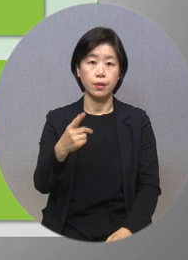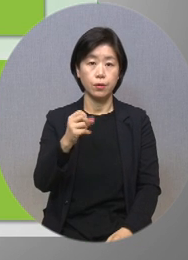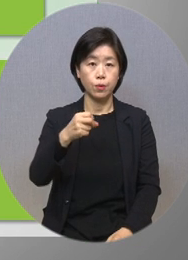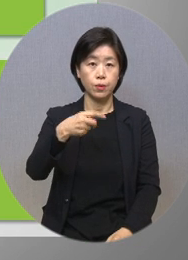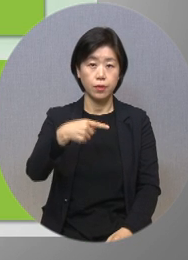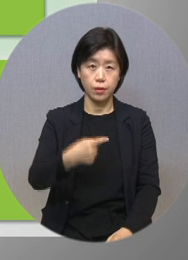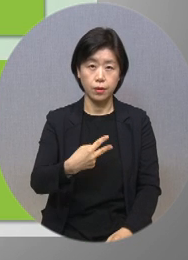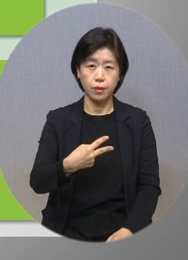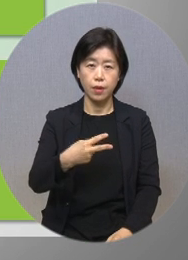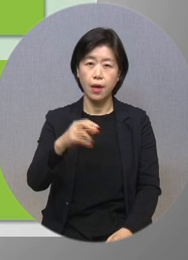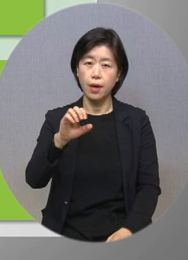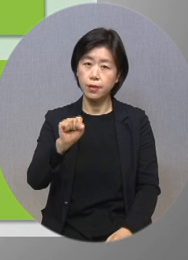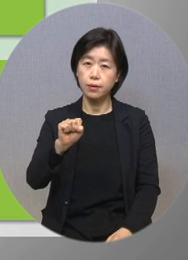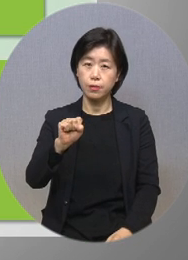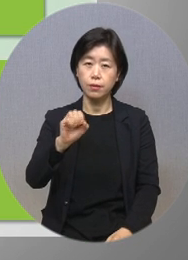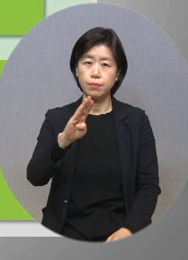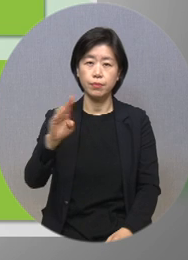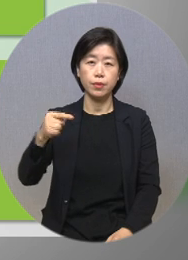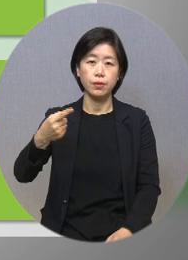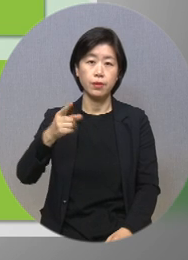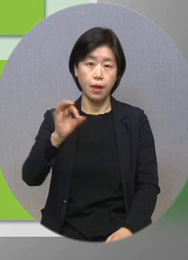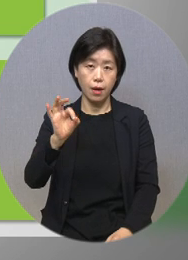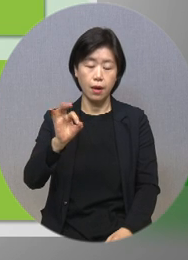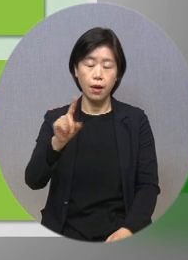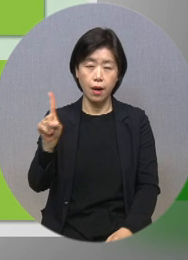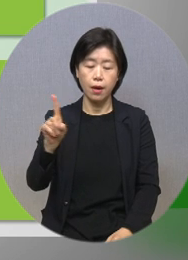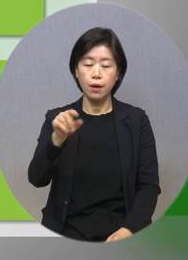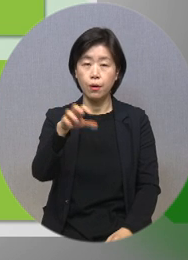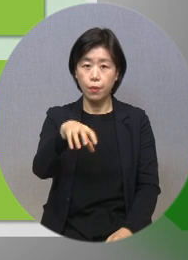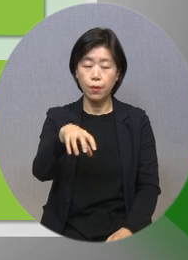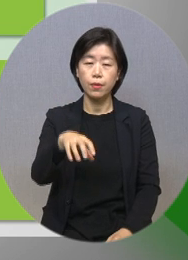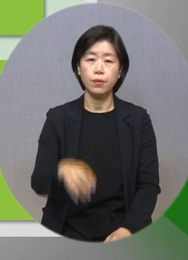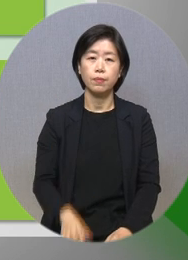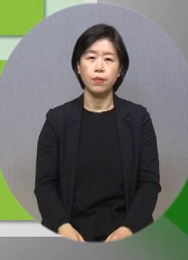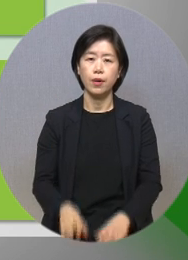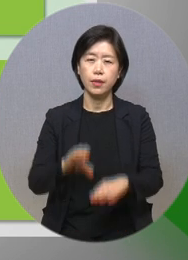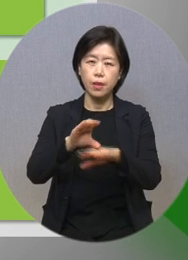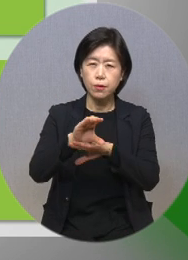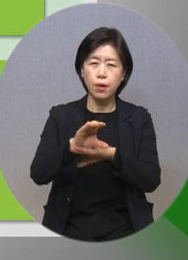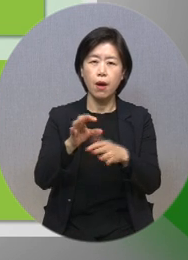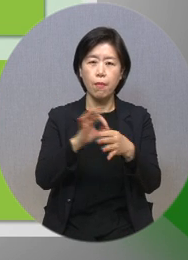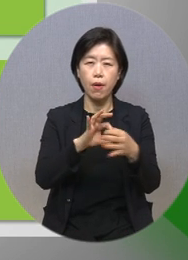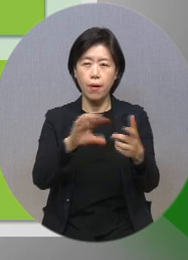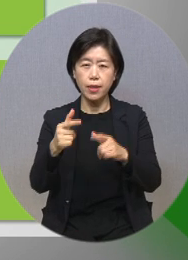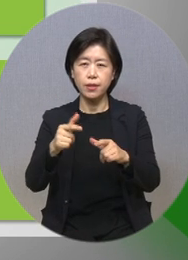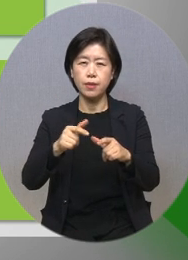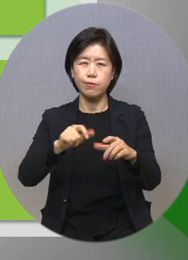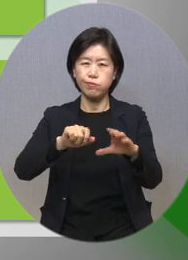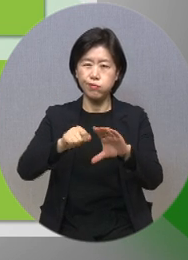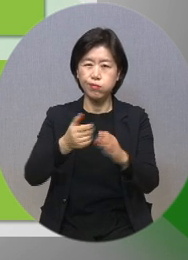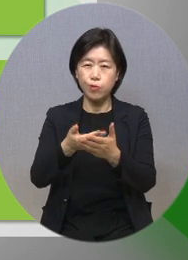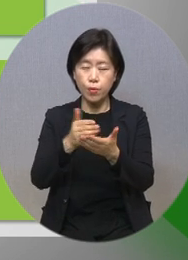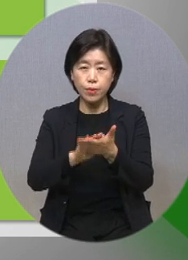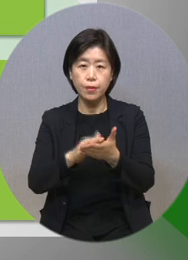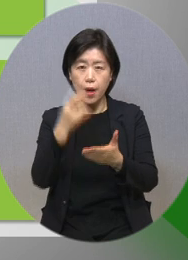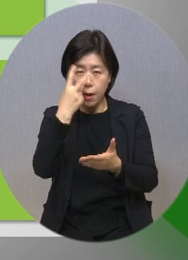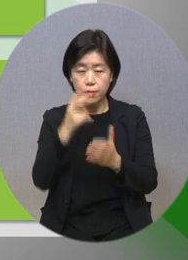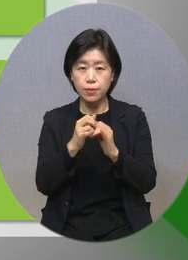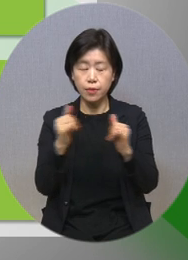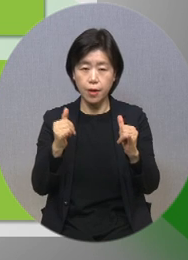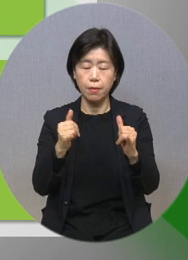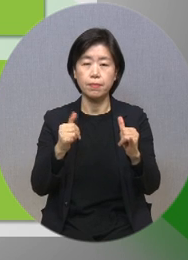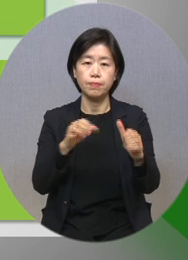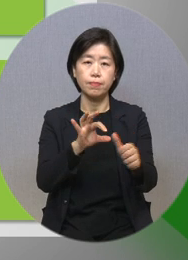메종드 S부아에서 자동차 부품조립 검사원을 모집합니다. 접수 마감일은 6월 1일까지며